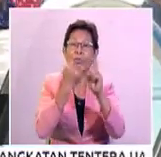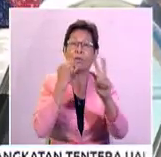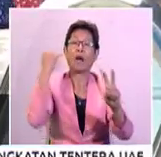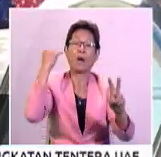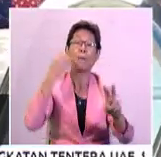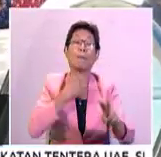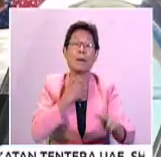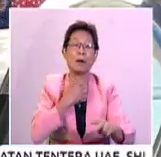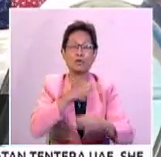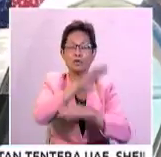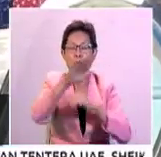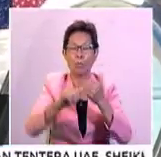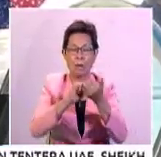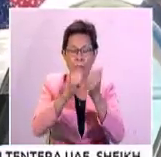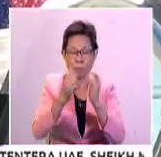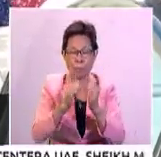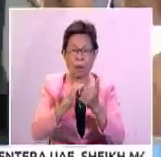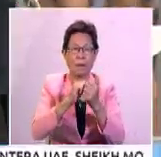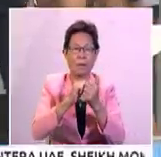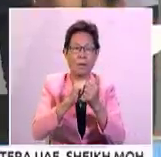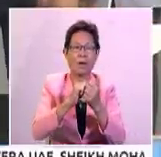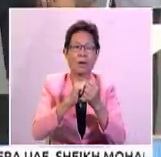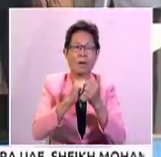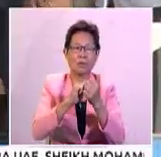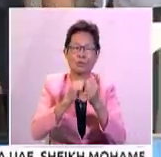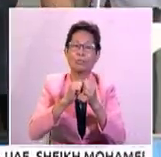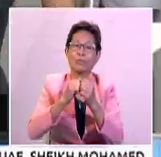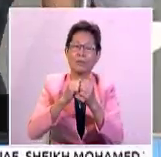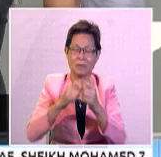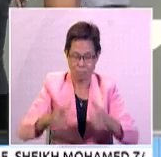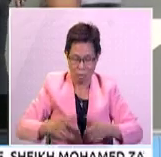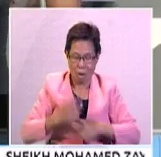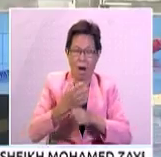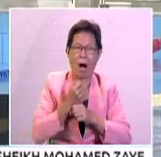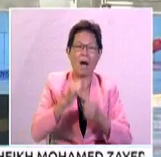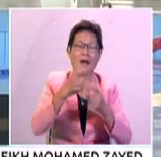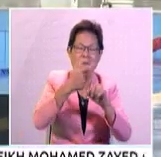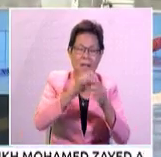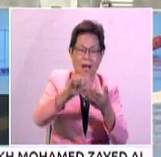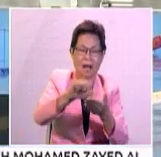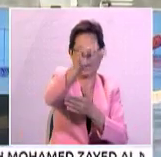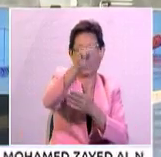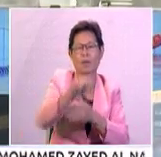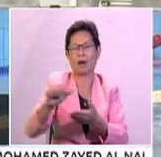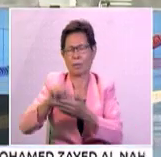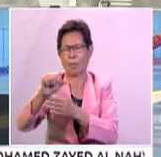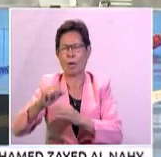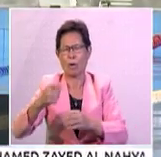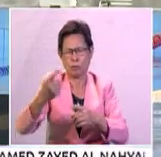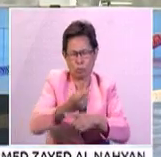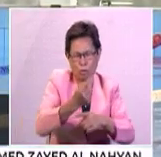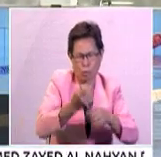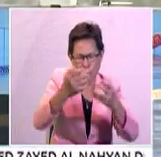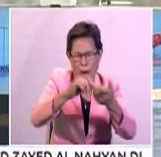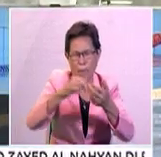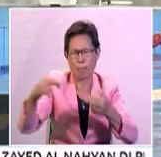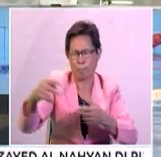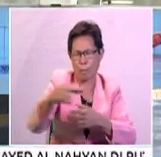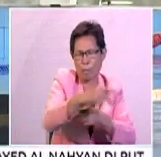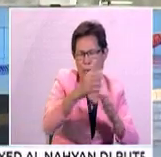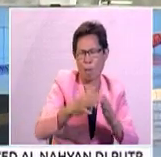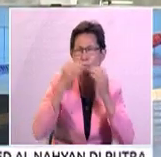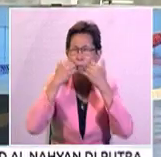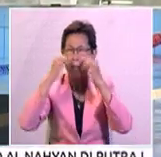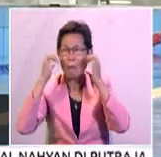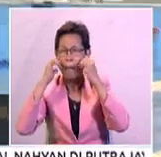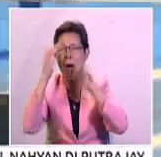renang disumbangkan oleh atlet-atlet dari akademi tersebut. Sebagai akademi yang banyak melahirkan pemenang-pemenang berbakat, Zhu Ting yang juga